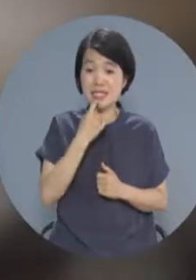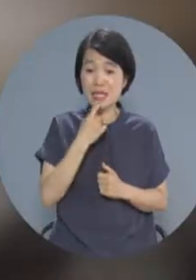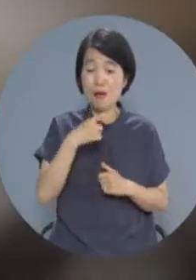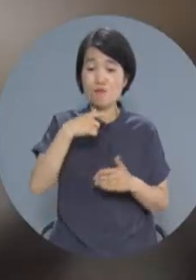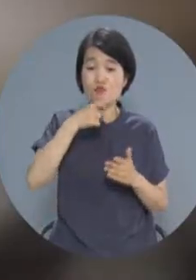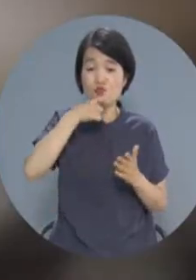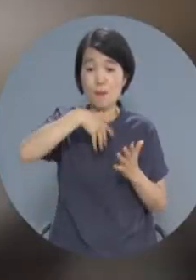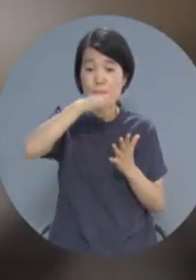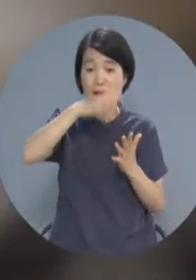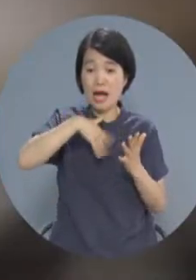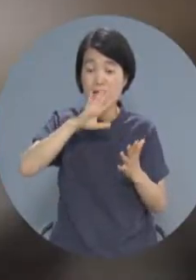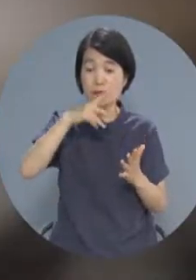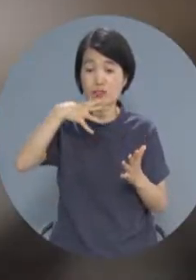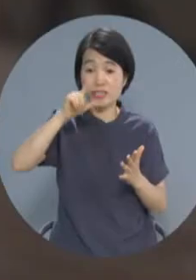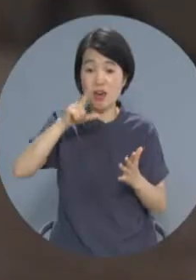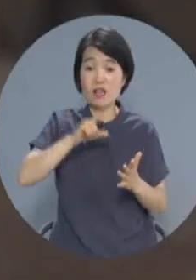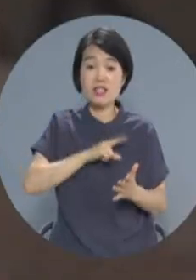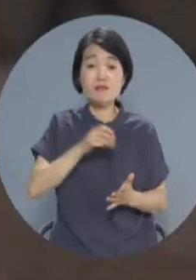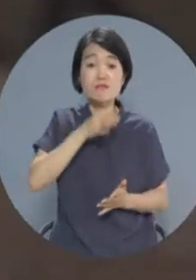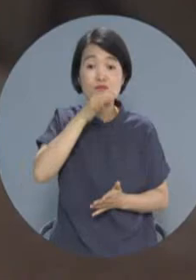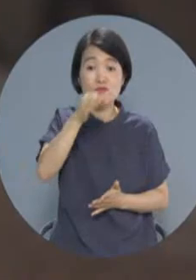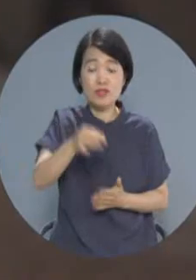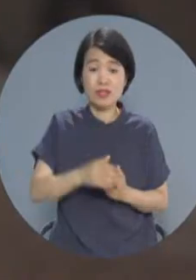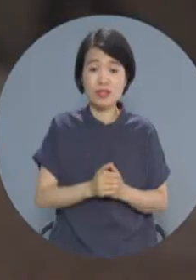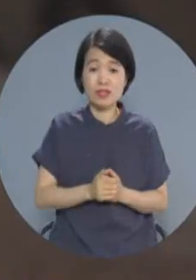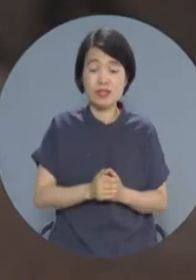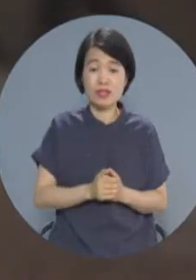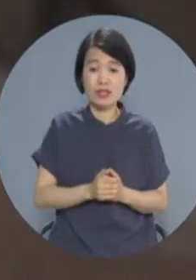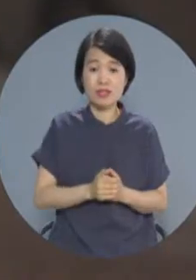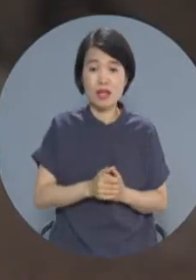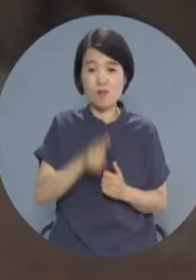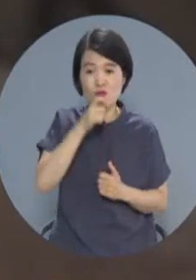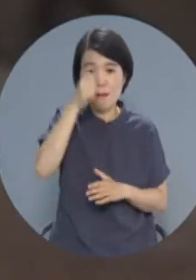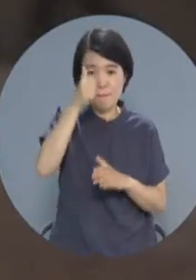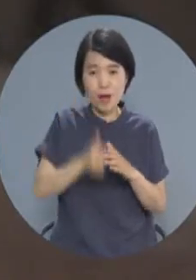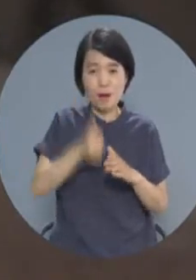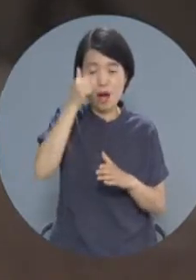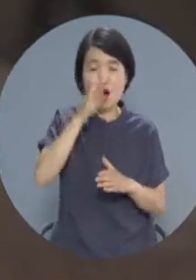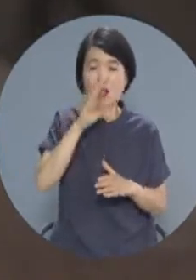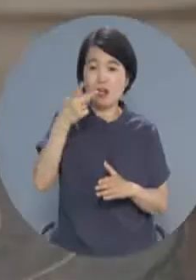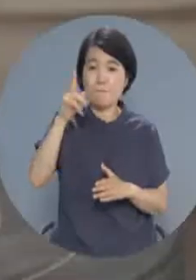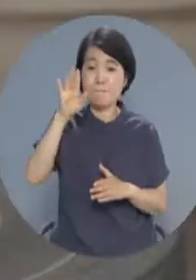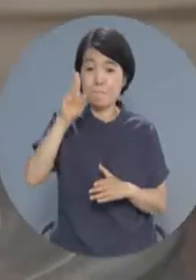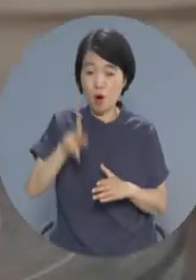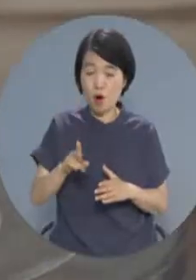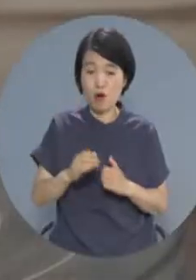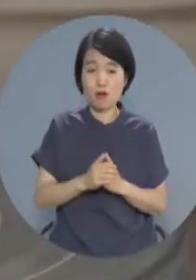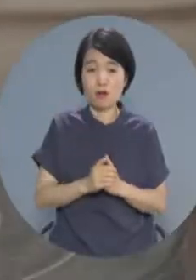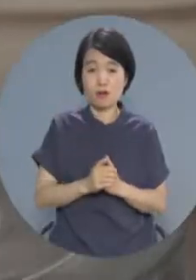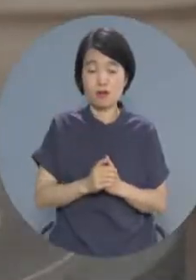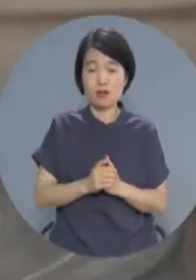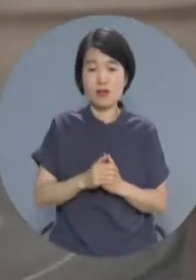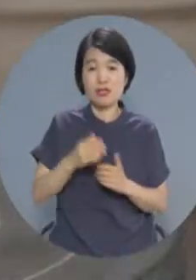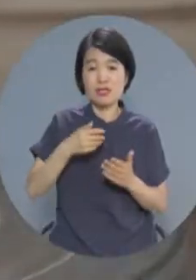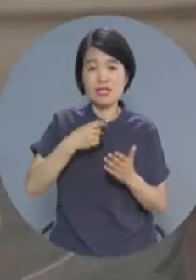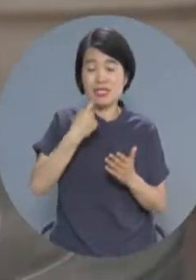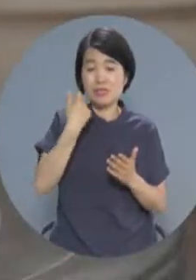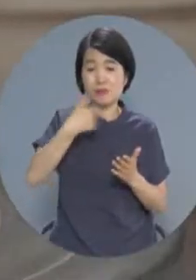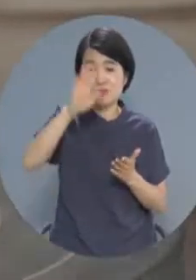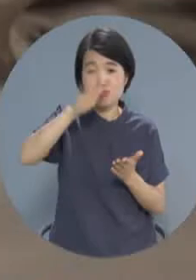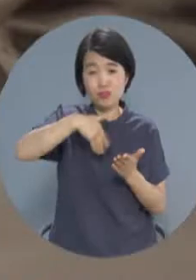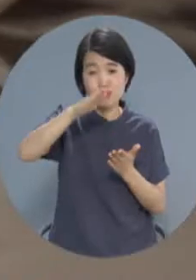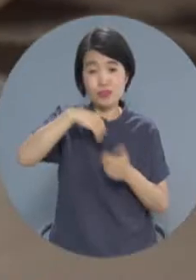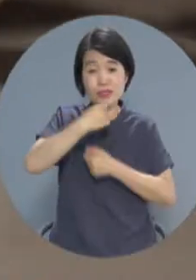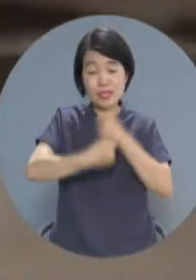발랐대해서 분청사기로 불리는데 백토에 담갔다 뺐다를 반복하는 덤번기법, 붓으로 자유롭게 칠하는